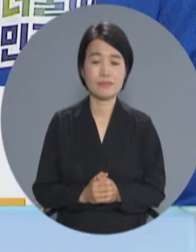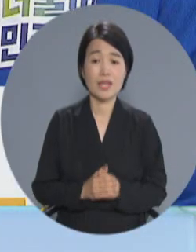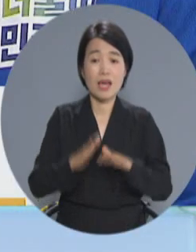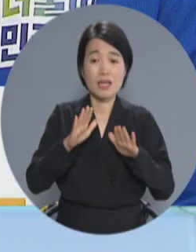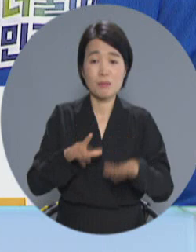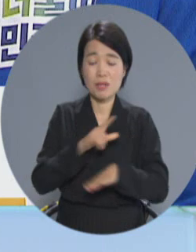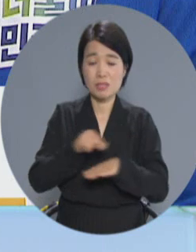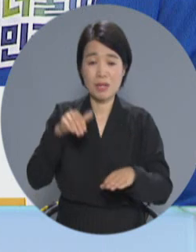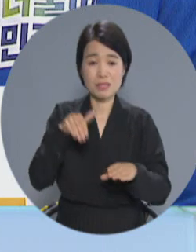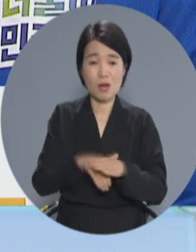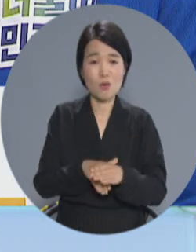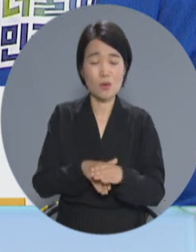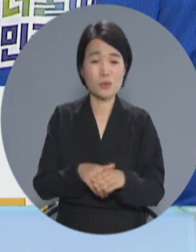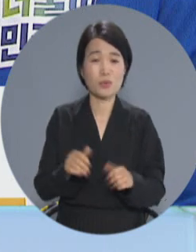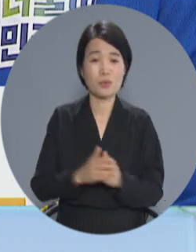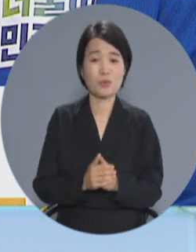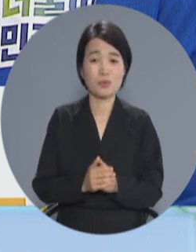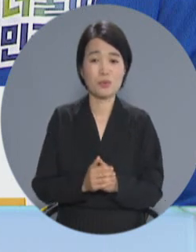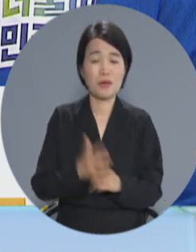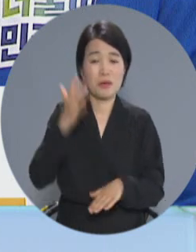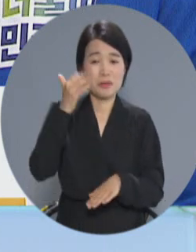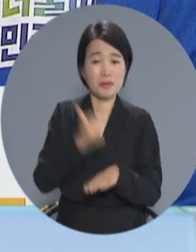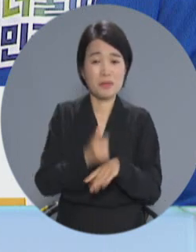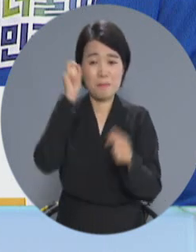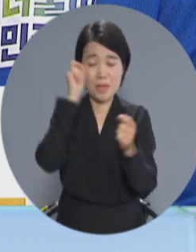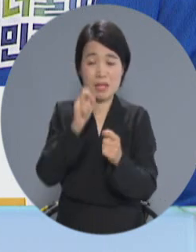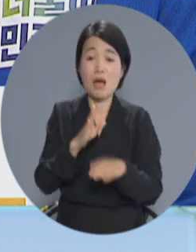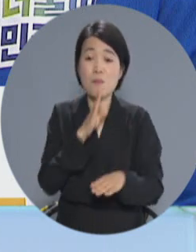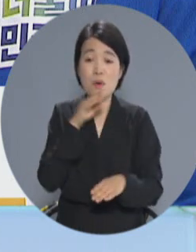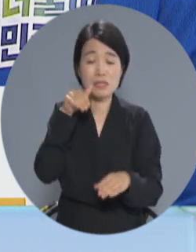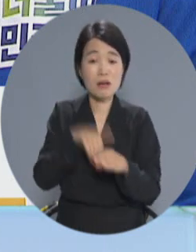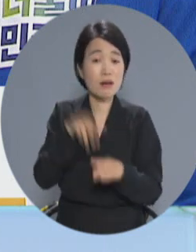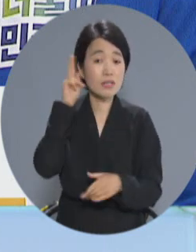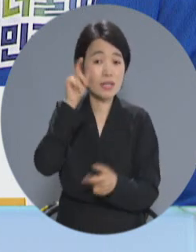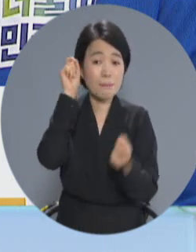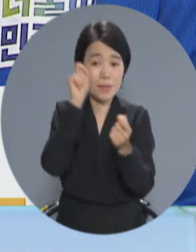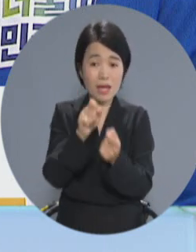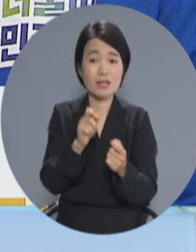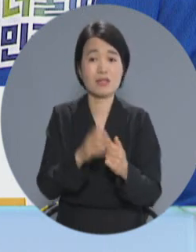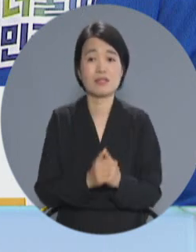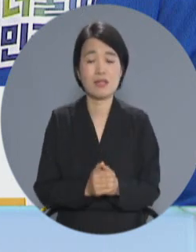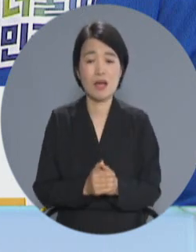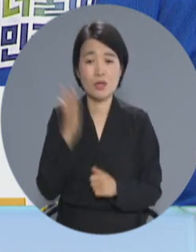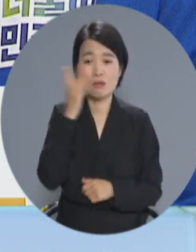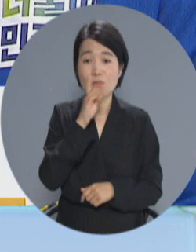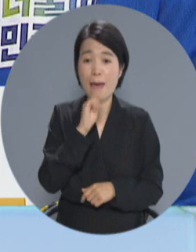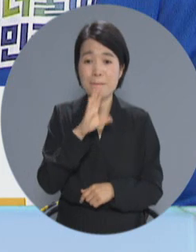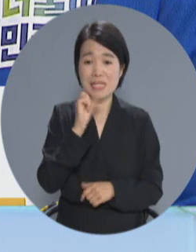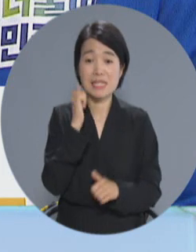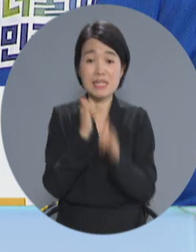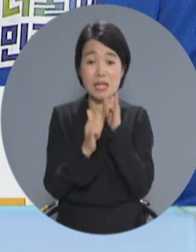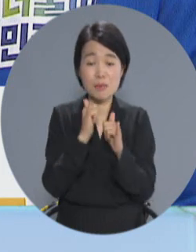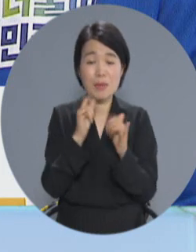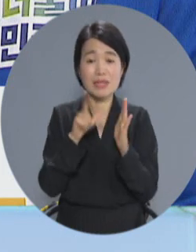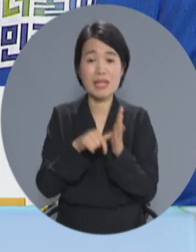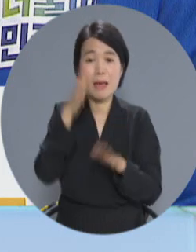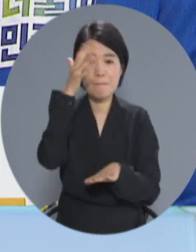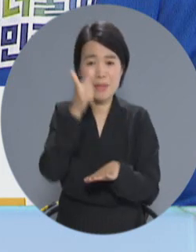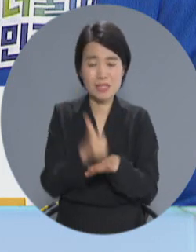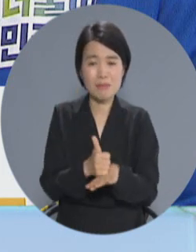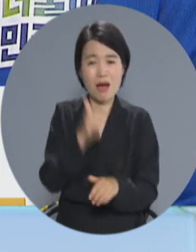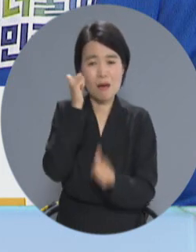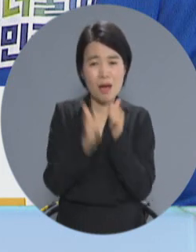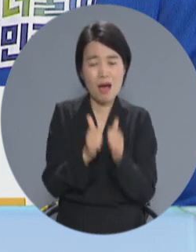이번 지방선거 도 이제 곧 결승 선입니다 본 선거와 이틀 후로 다가온 가운데 여수 mbc 태스크 인터뷰에서는 마지막까지